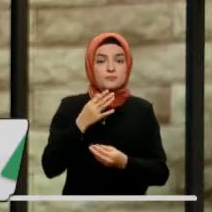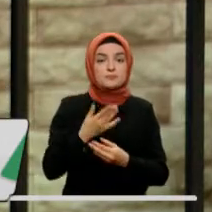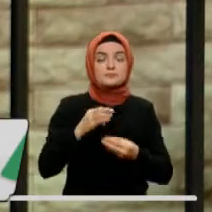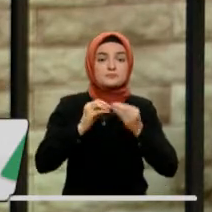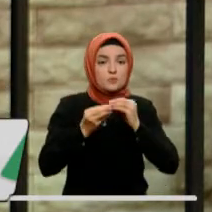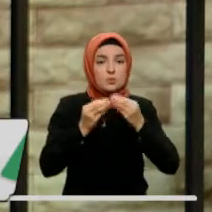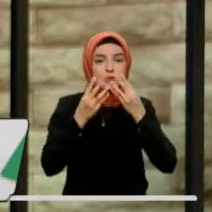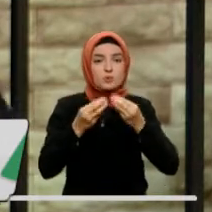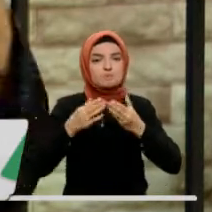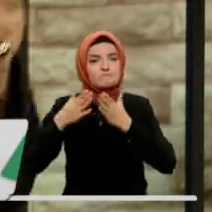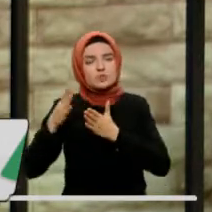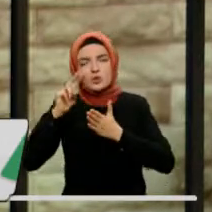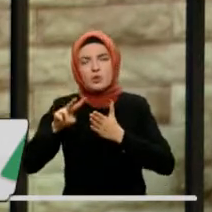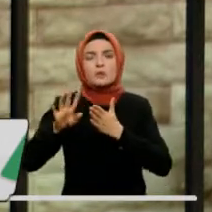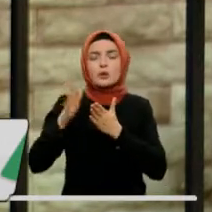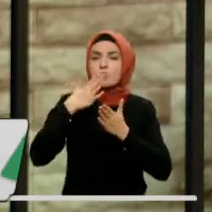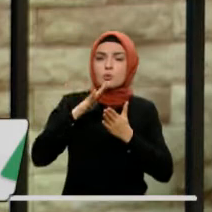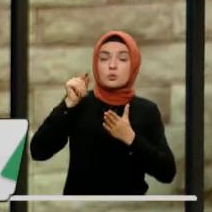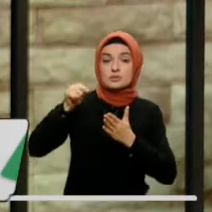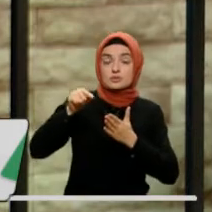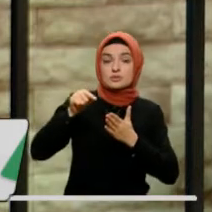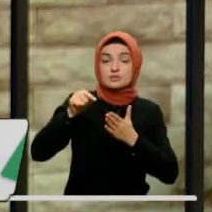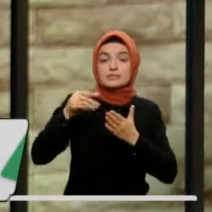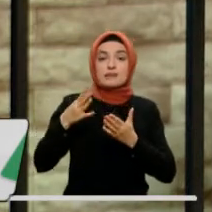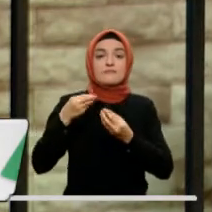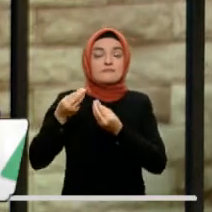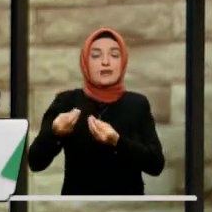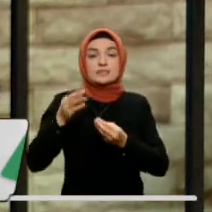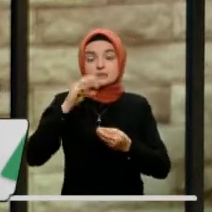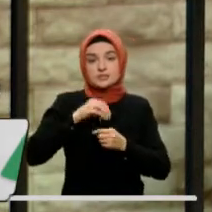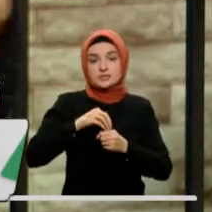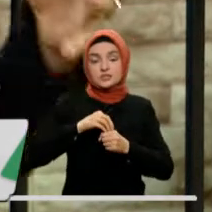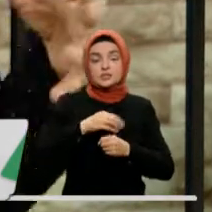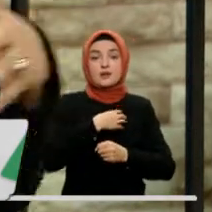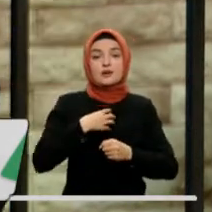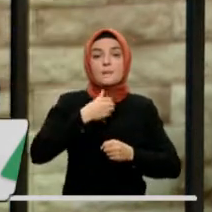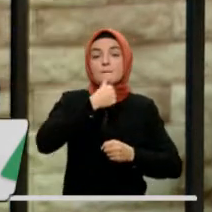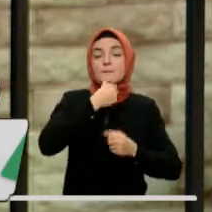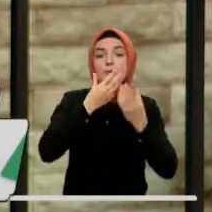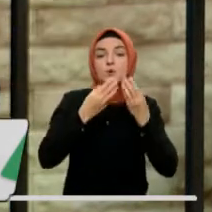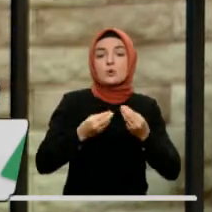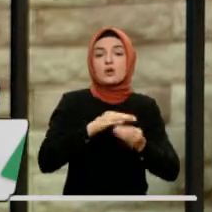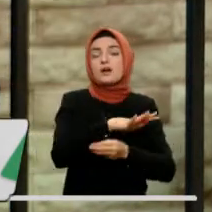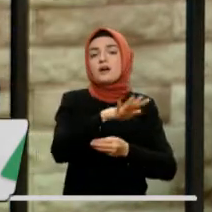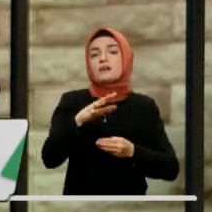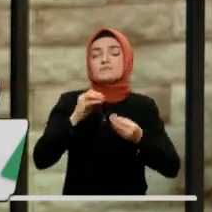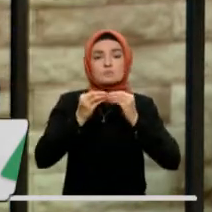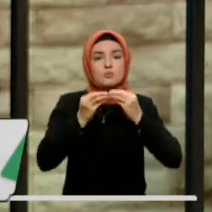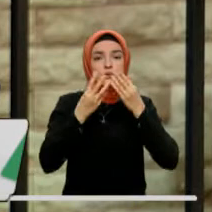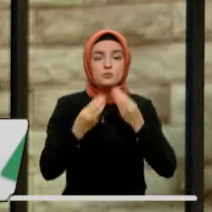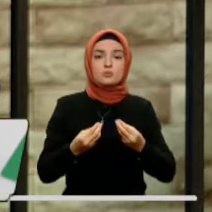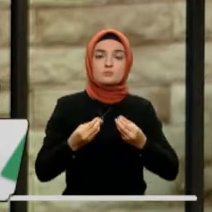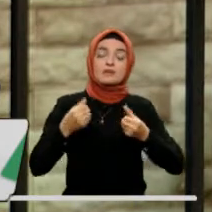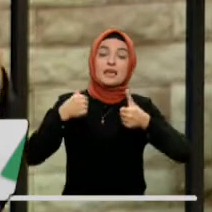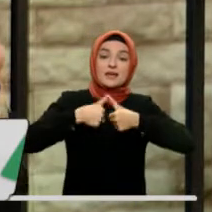sıkıntılı kısmını görmedikleri için biz de altına onay attı verdiğimiz için anne baba olarak hepimiz beraber o sıkıntıyı yaşıyoruz. Evlilikte de